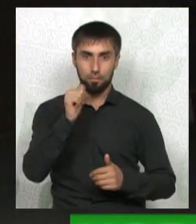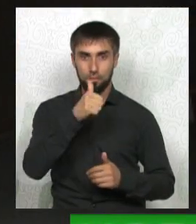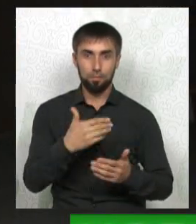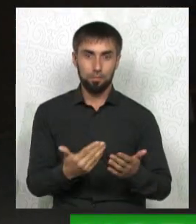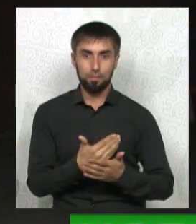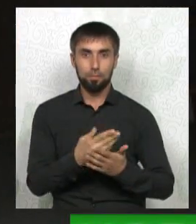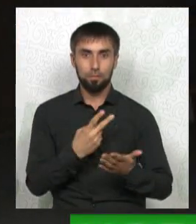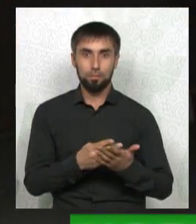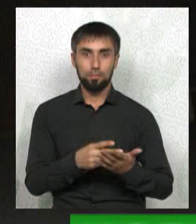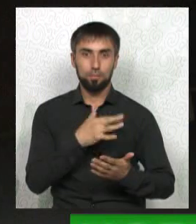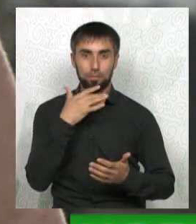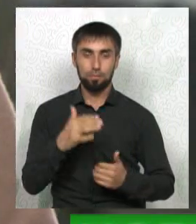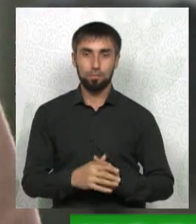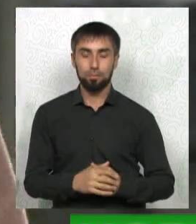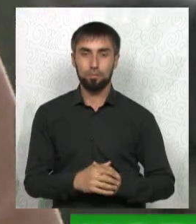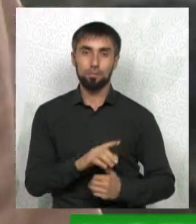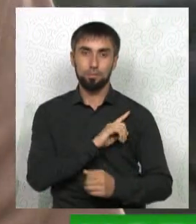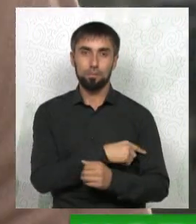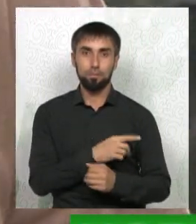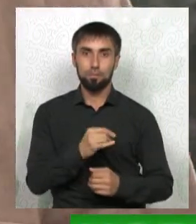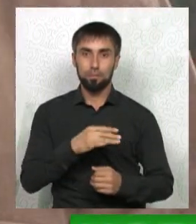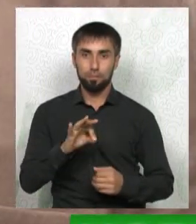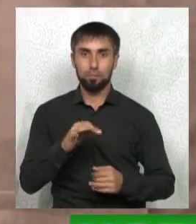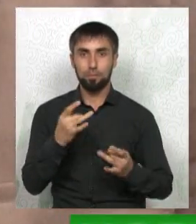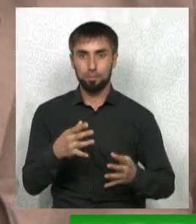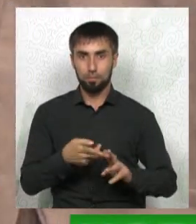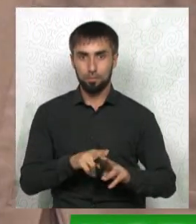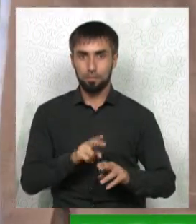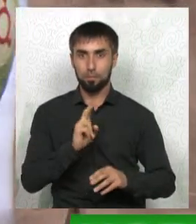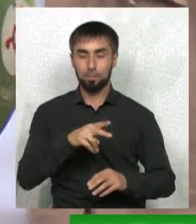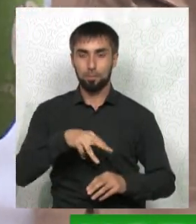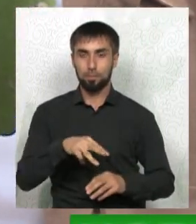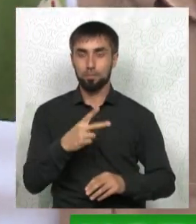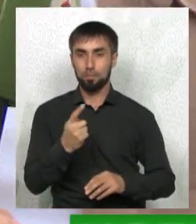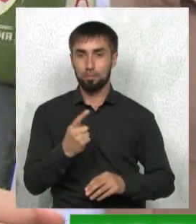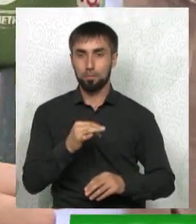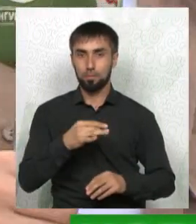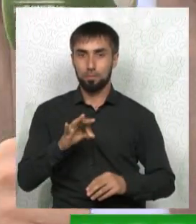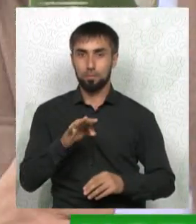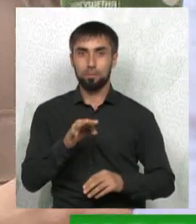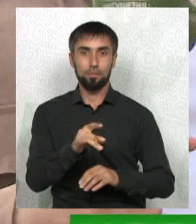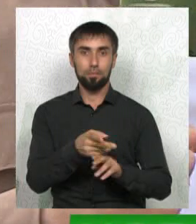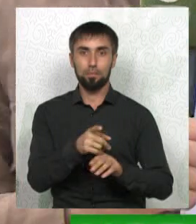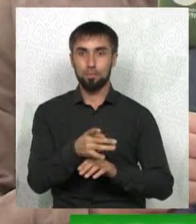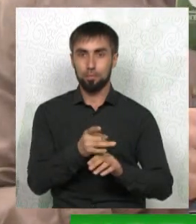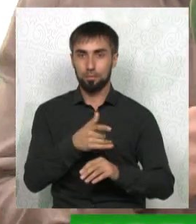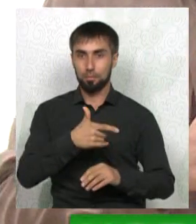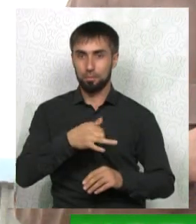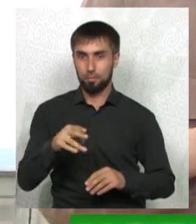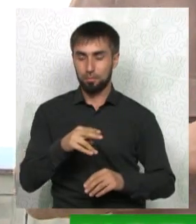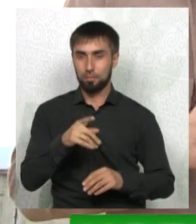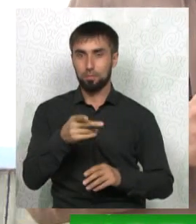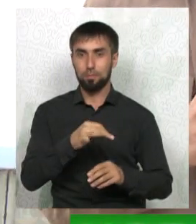новинок представлено немало. Мощь, надежность, простота. Это БМ-21, реактивная система залпового огня «Град», предназначена